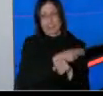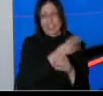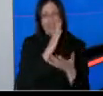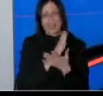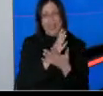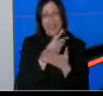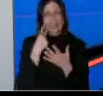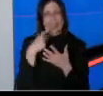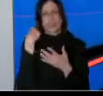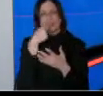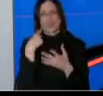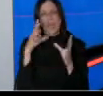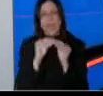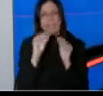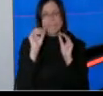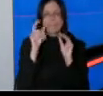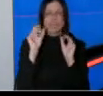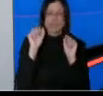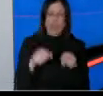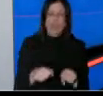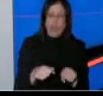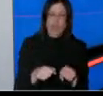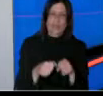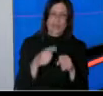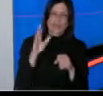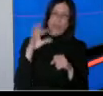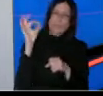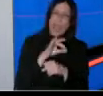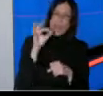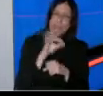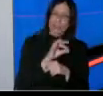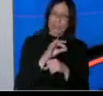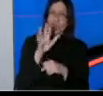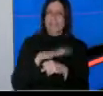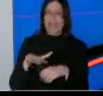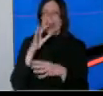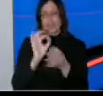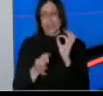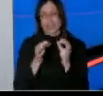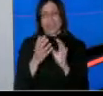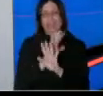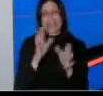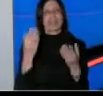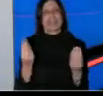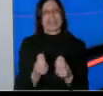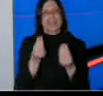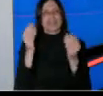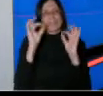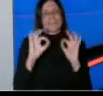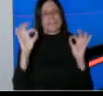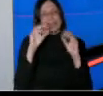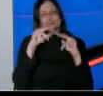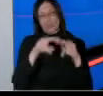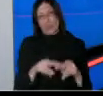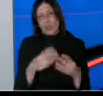מדי עם השלטון, ומכפישים יום וליל את מערכת המשפט. עזוב, אין יותר, שי, אין יותר פרות קדושות,